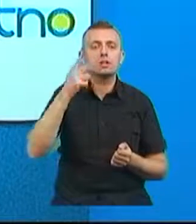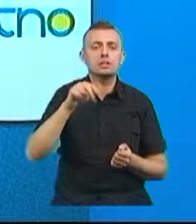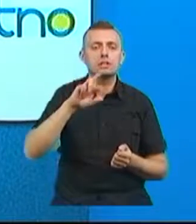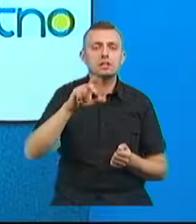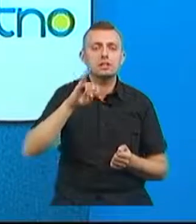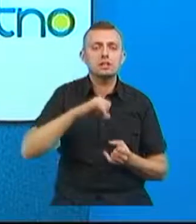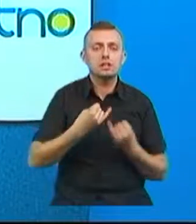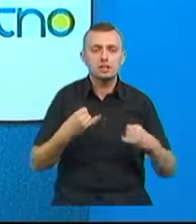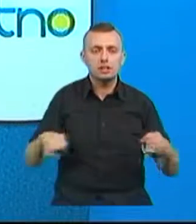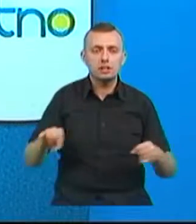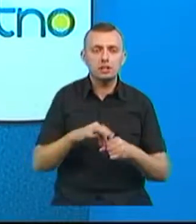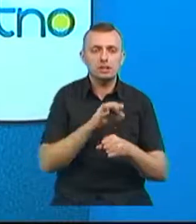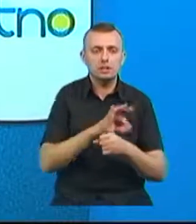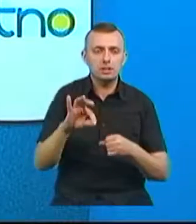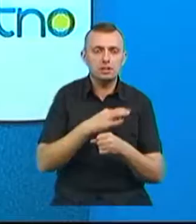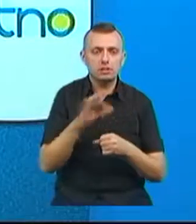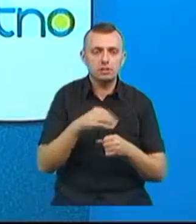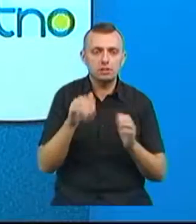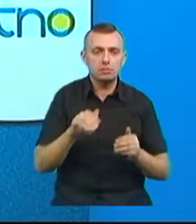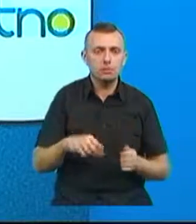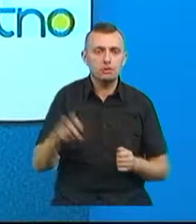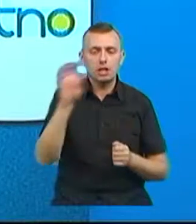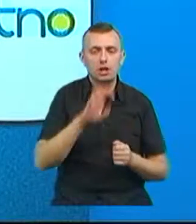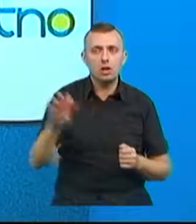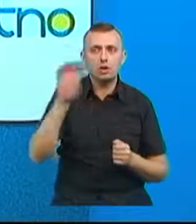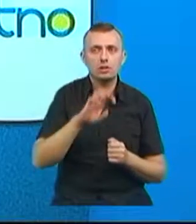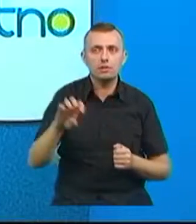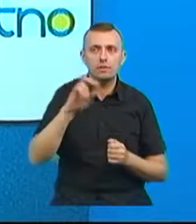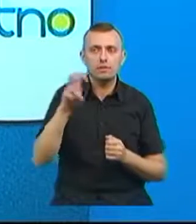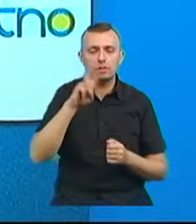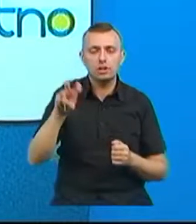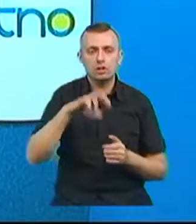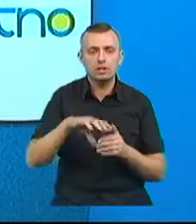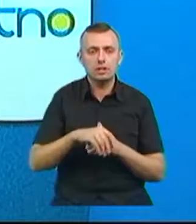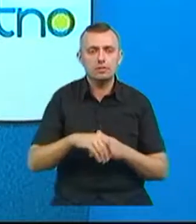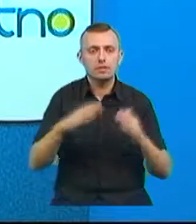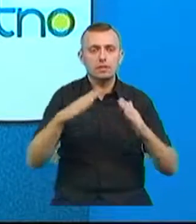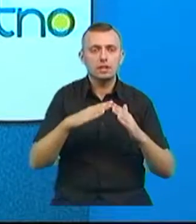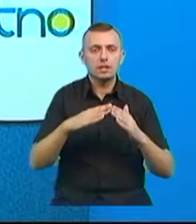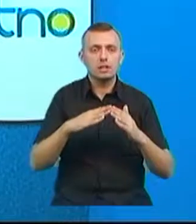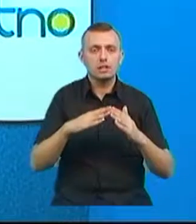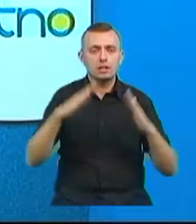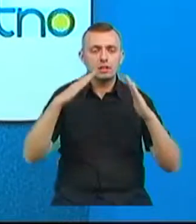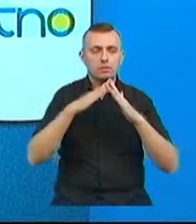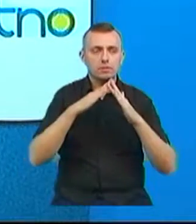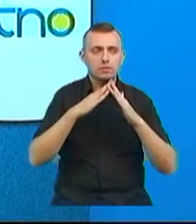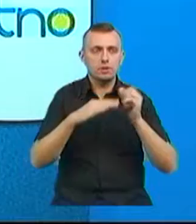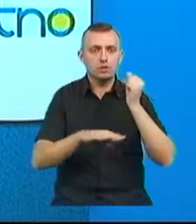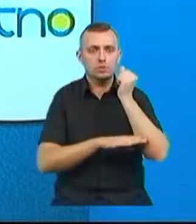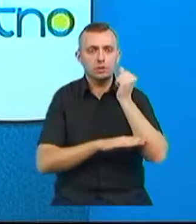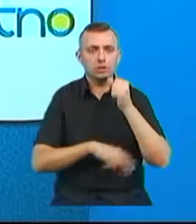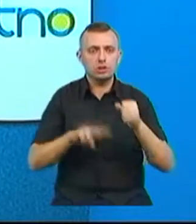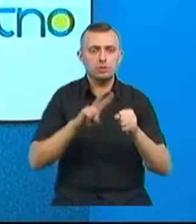i inne ozdoby można oglądać w Dworku Modrzewiowym. Prace to efekt warsztatów prowadzonych od kwietnia przez Polski